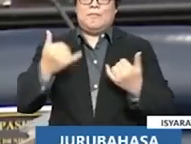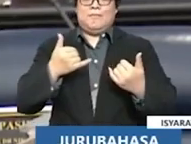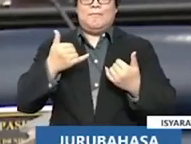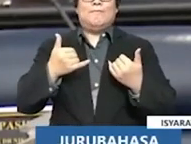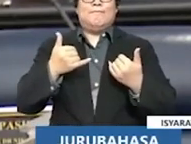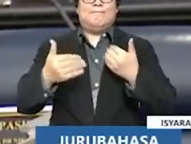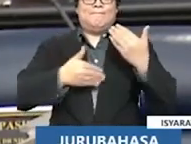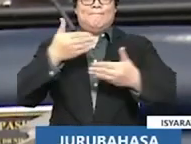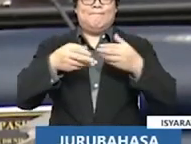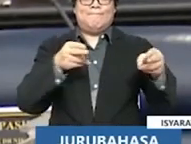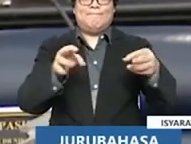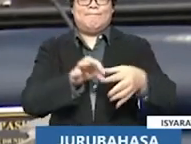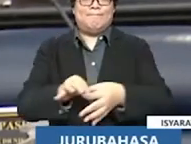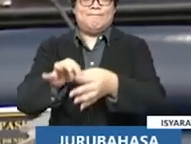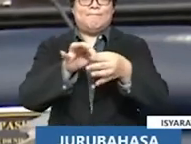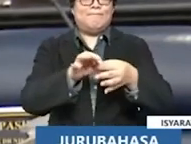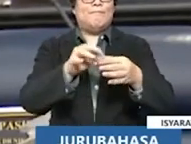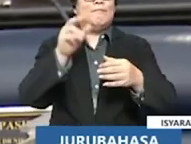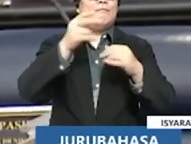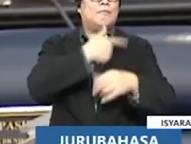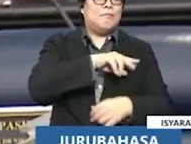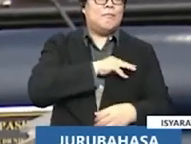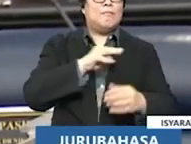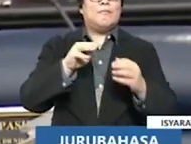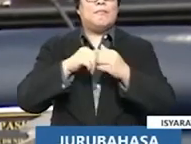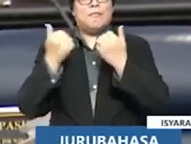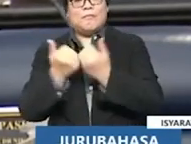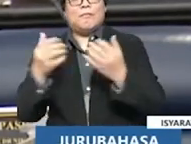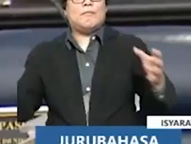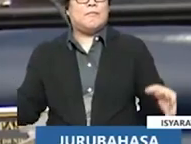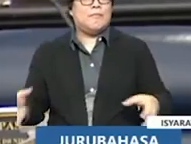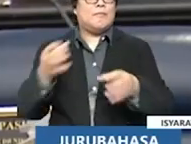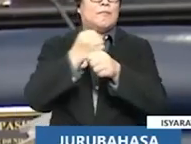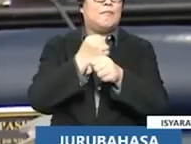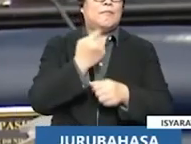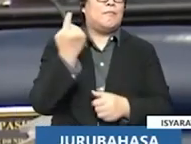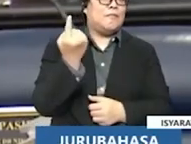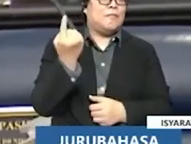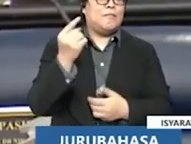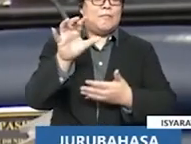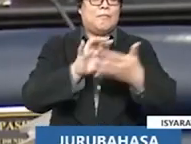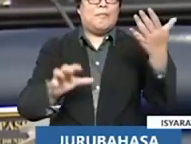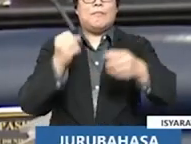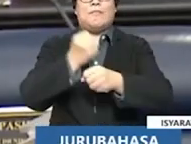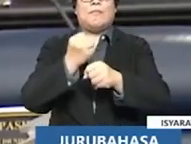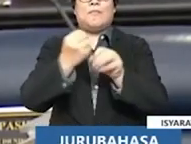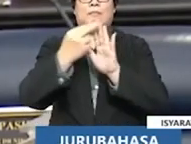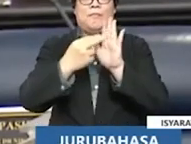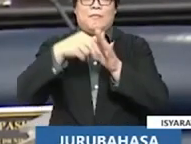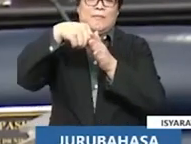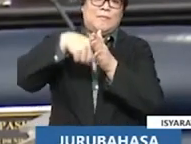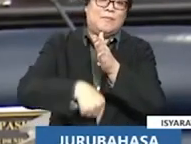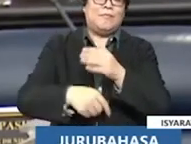merajui usaha sama dengan kementerian dan agensi berkaitan untuk merumus satu rangka kerja perundangan yang